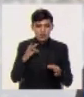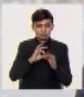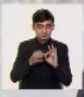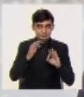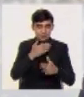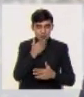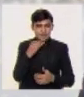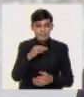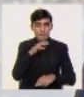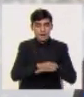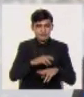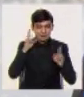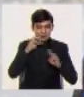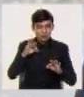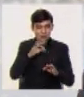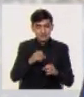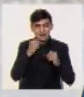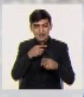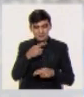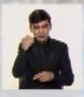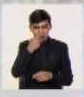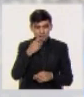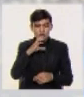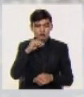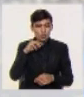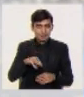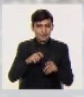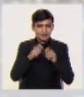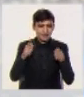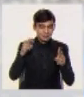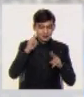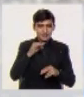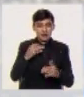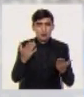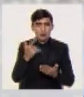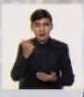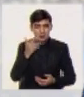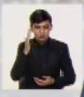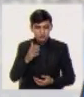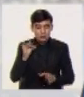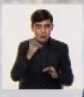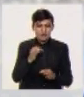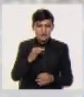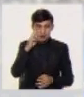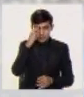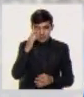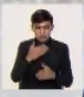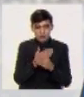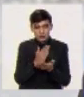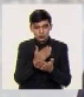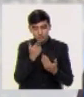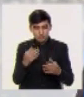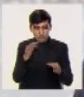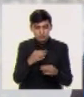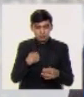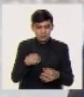разъяснила. Банки не знают, как открывать эти лицевые счета. Какие гарантии будут со стороны государства.